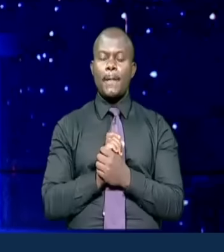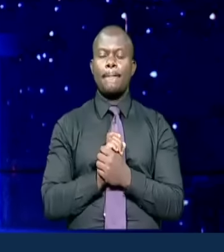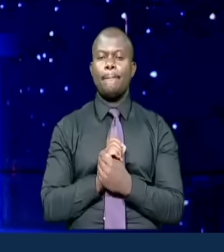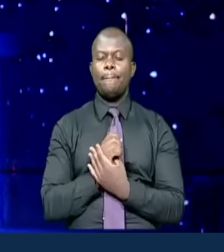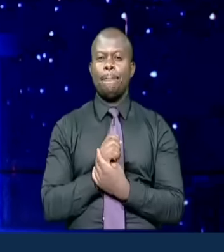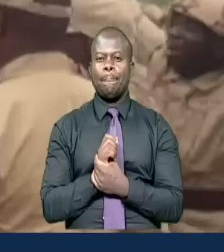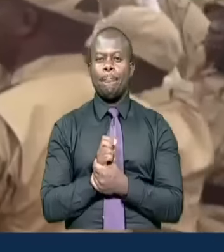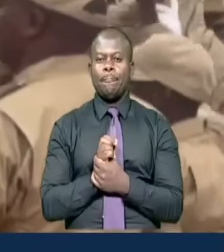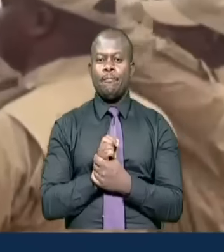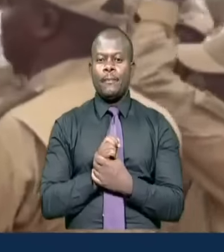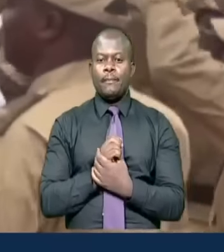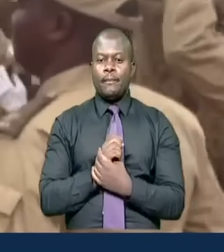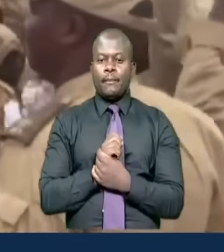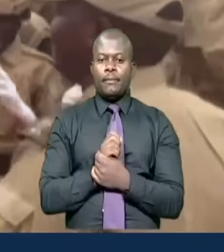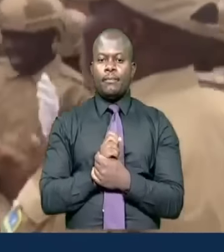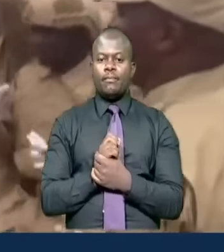Turatsinze.